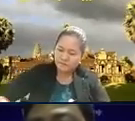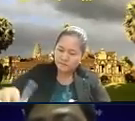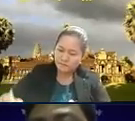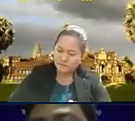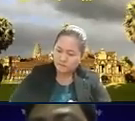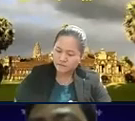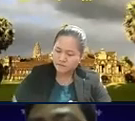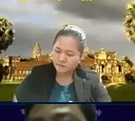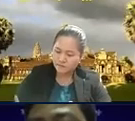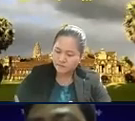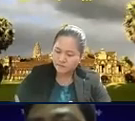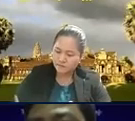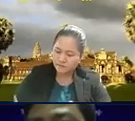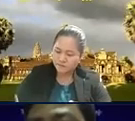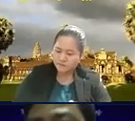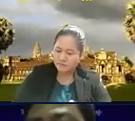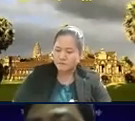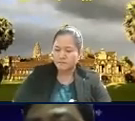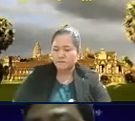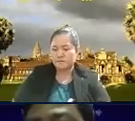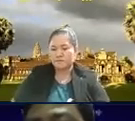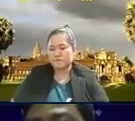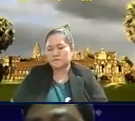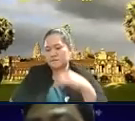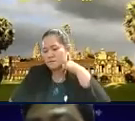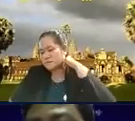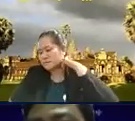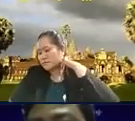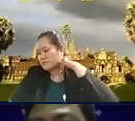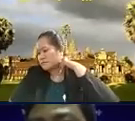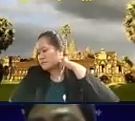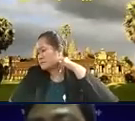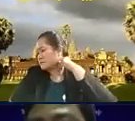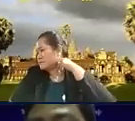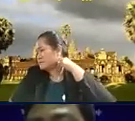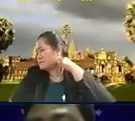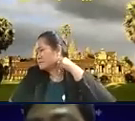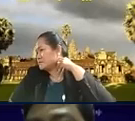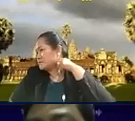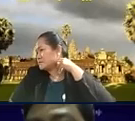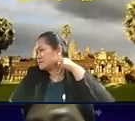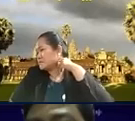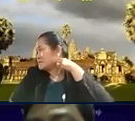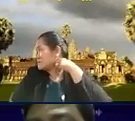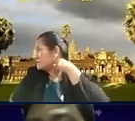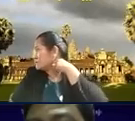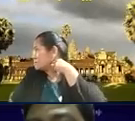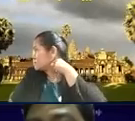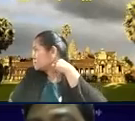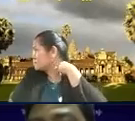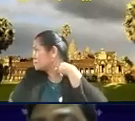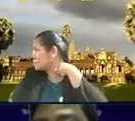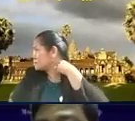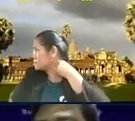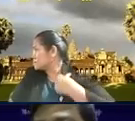bàn nhạc luôn hay quạt của ngợp làng mà vĩnh thơ tại tam chùm đây là một quan sở chà nơi cái lại ní bà con thì dương mình chơi lực